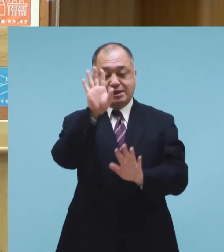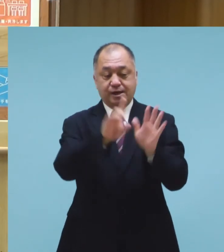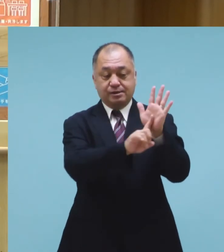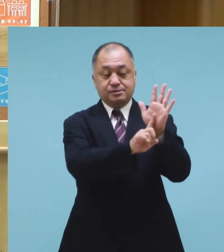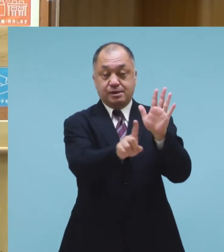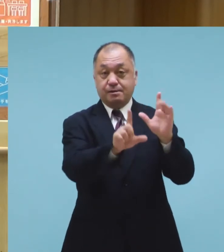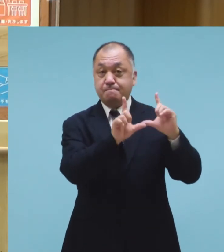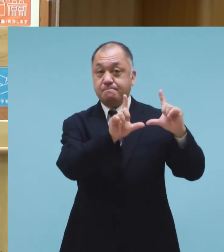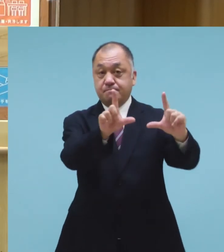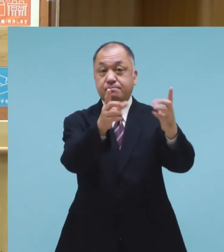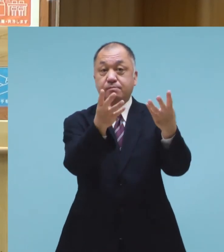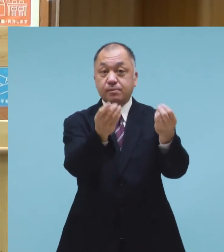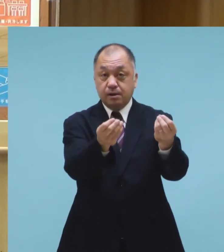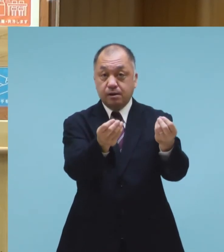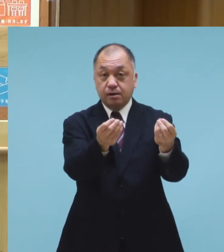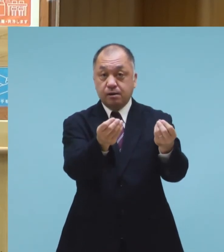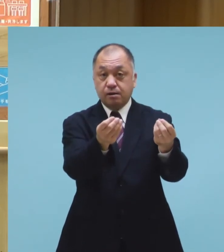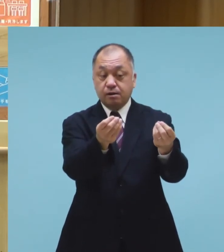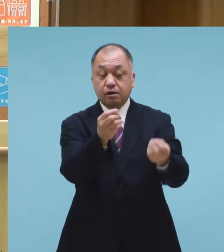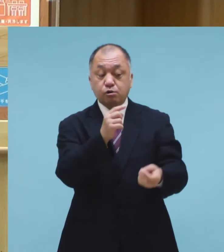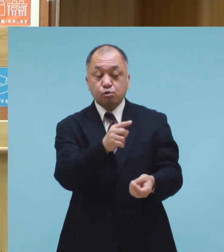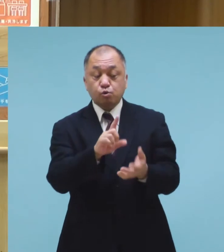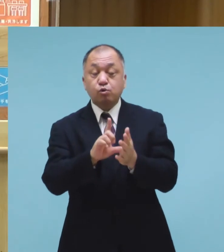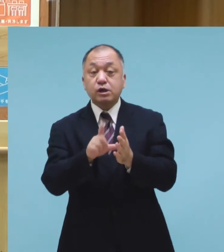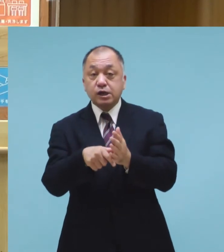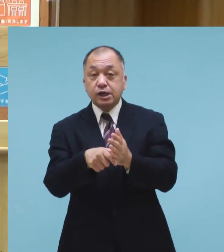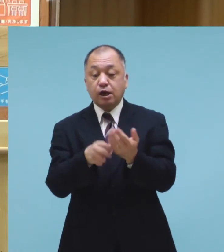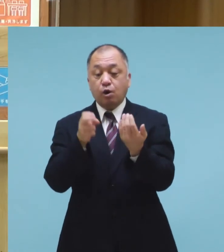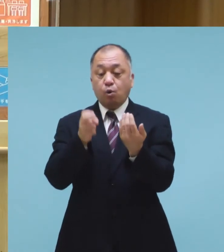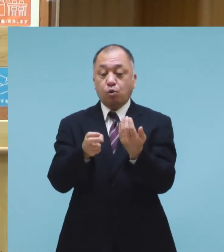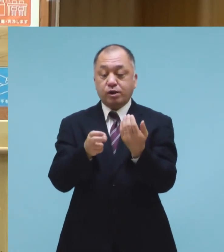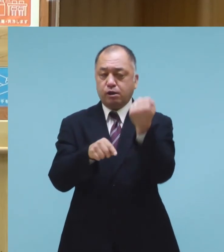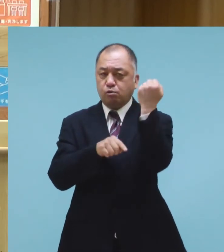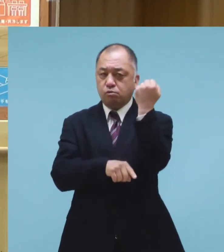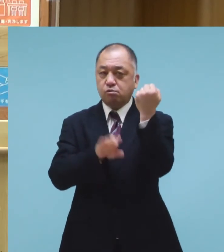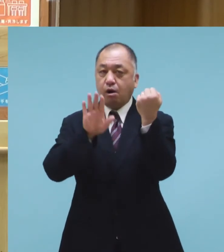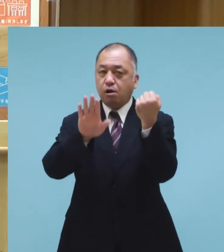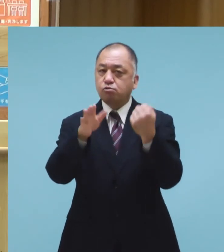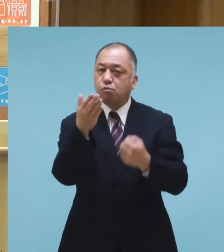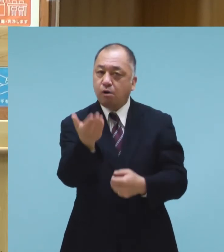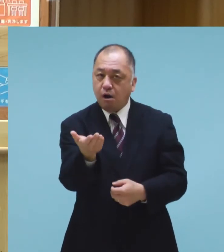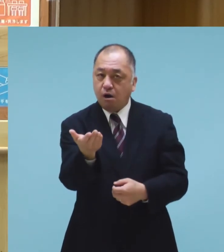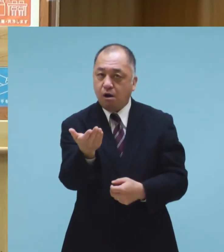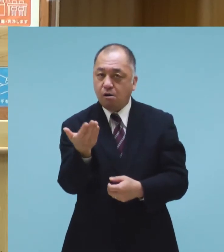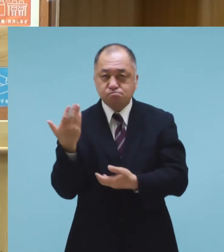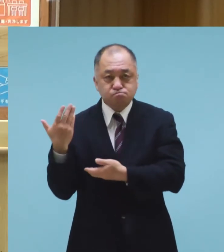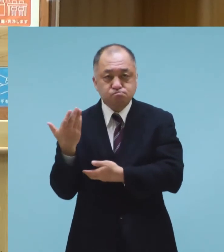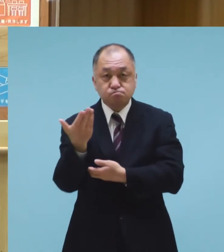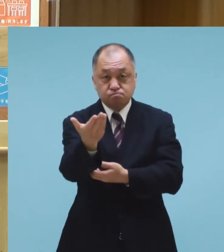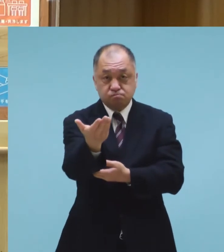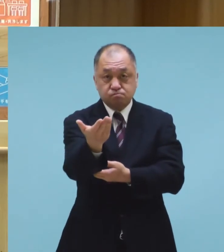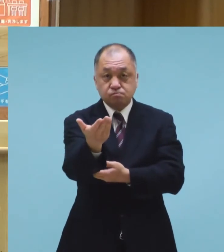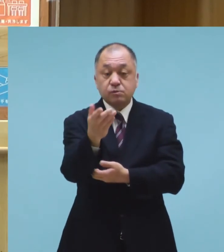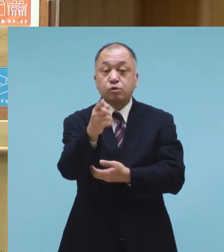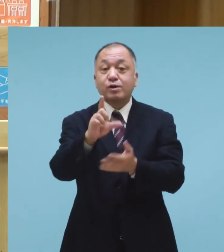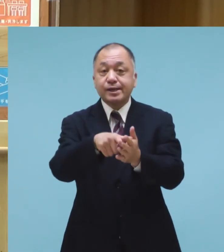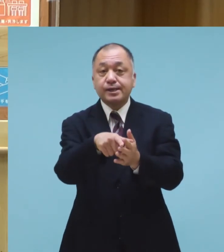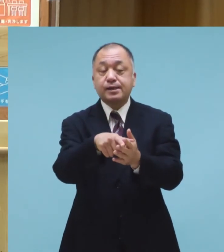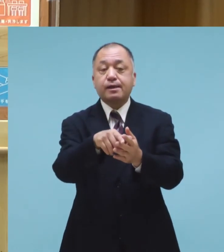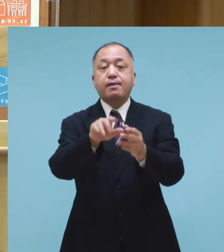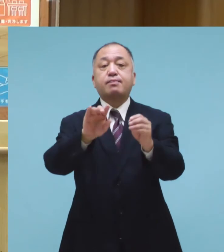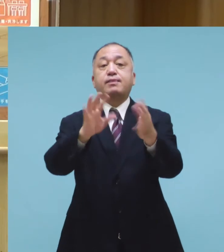時法的根拠があるのかどうかを問われて、ないというふうにおっしゃったかと思います。でその